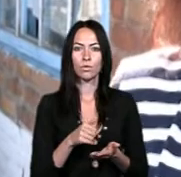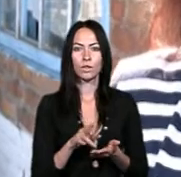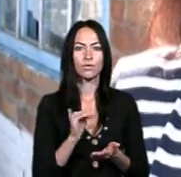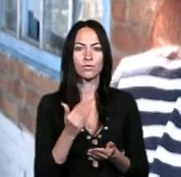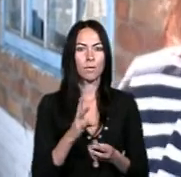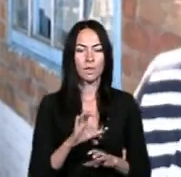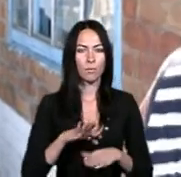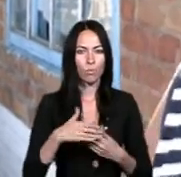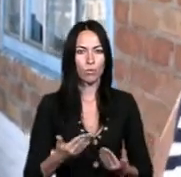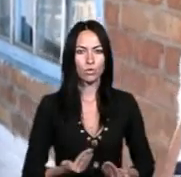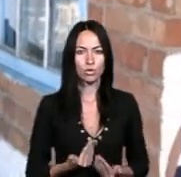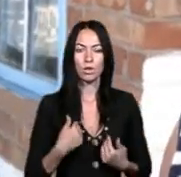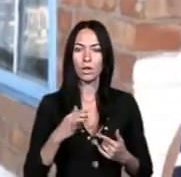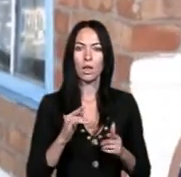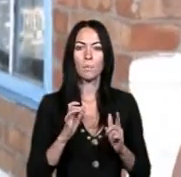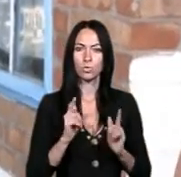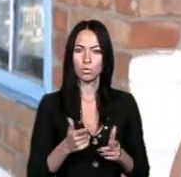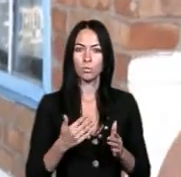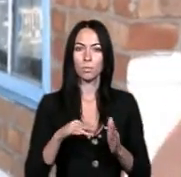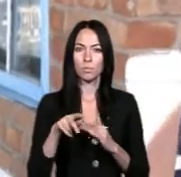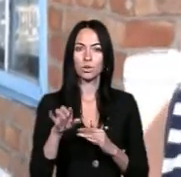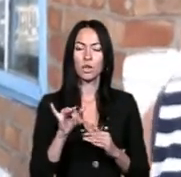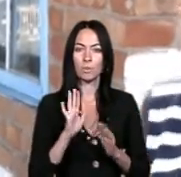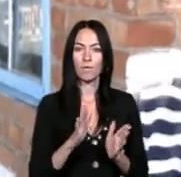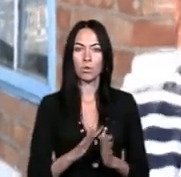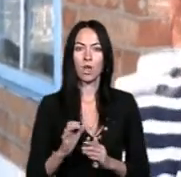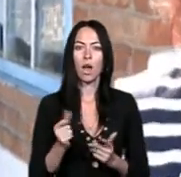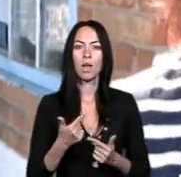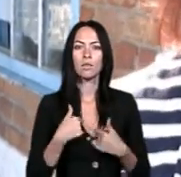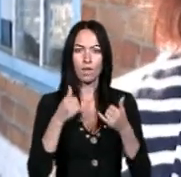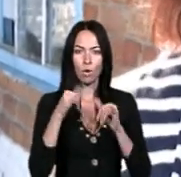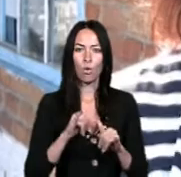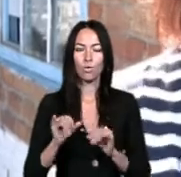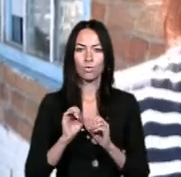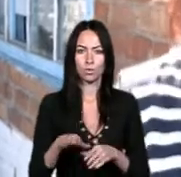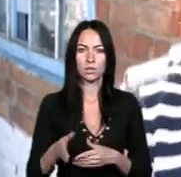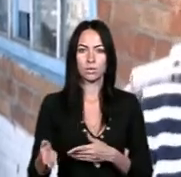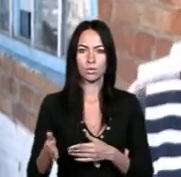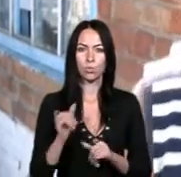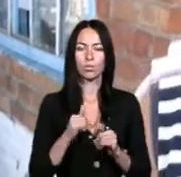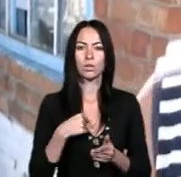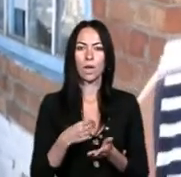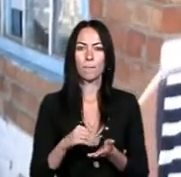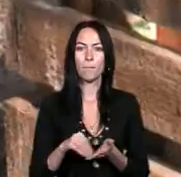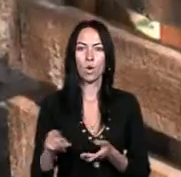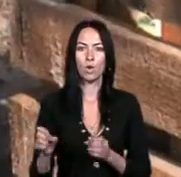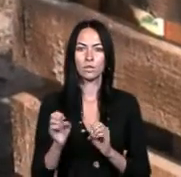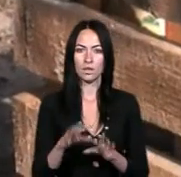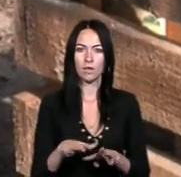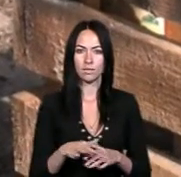пропонували? Я б з удовольствием пішла в гуртожиток. А де я коров діну своїх? Де я поросят своїх діну?